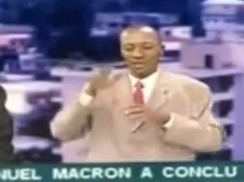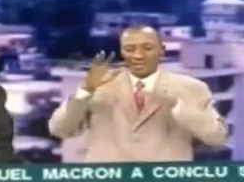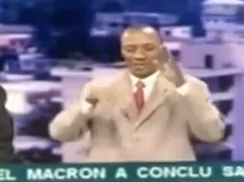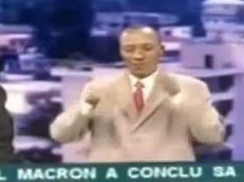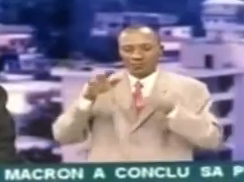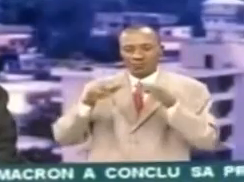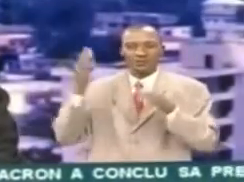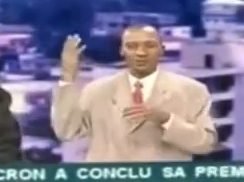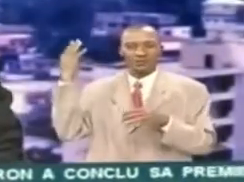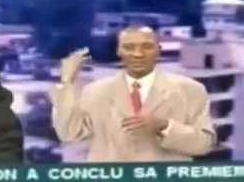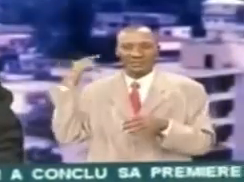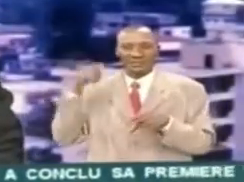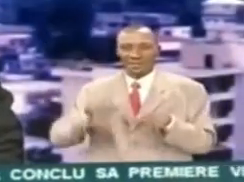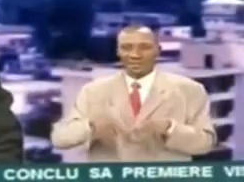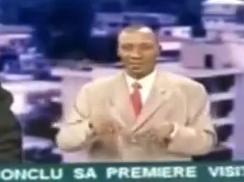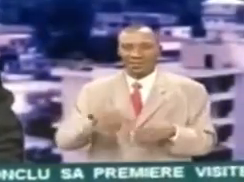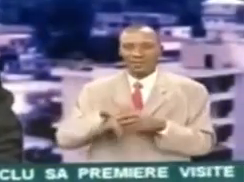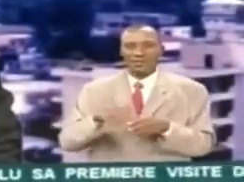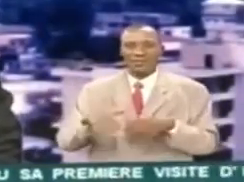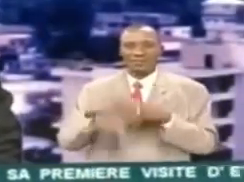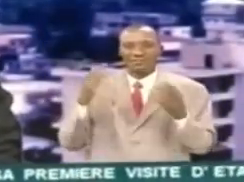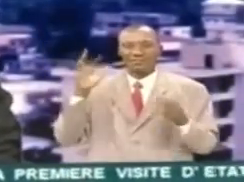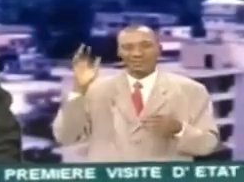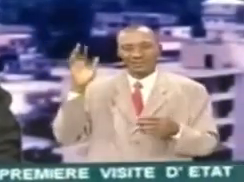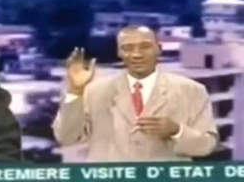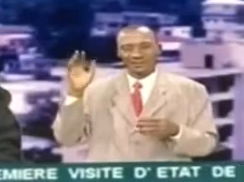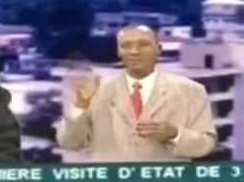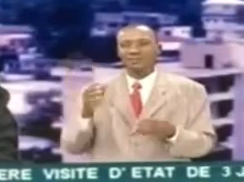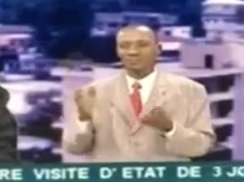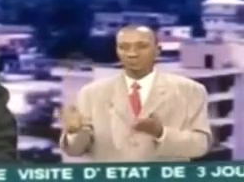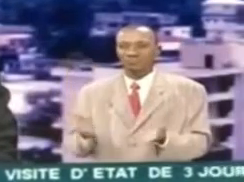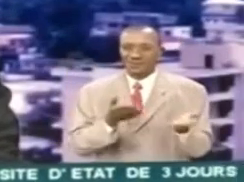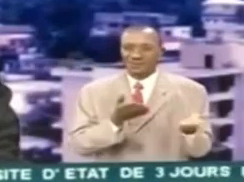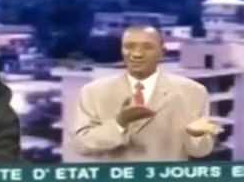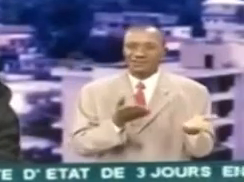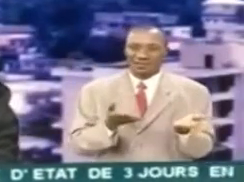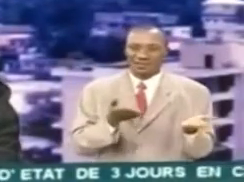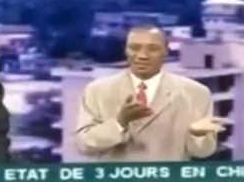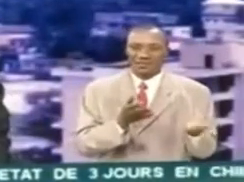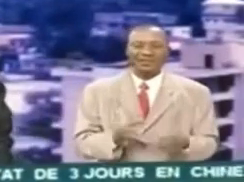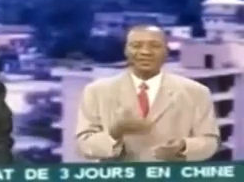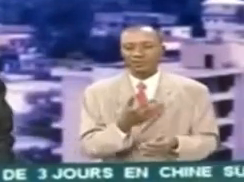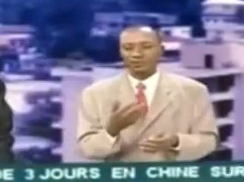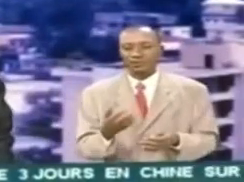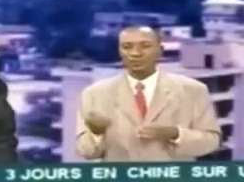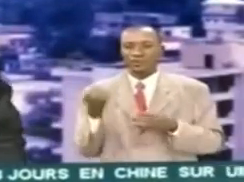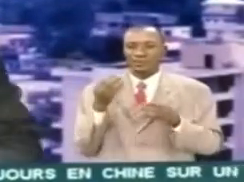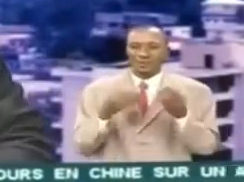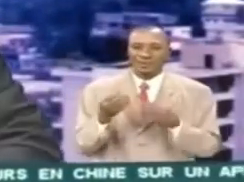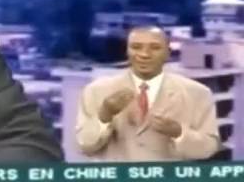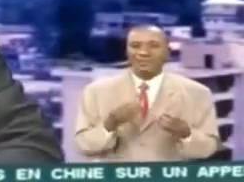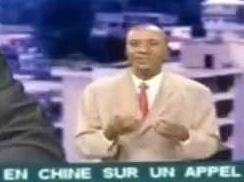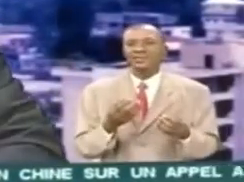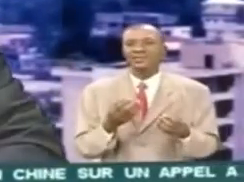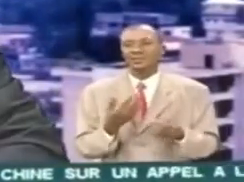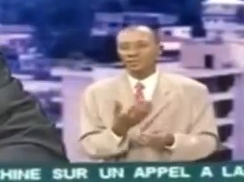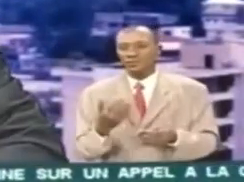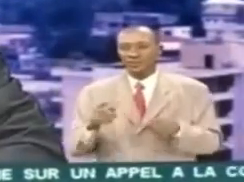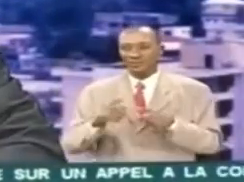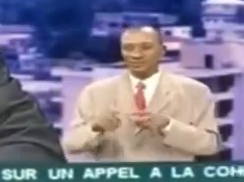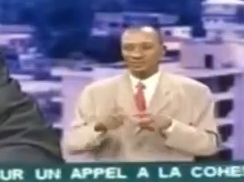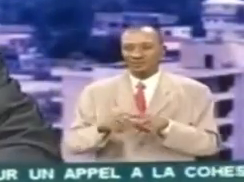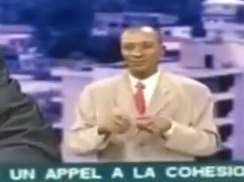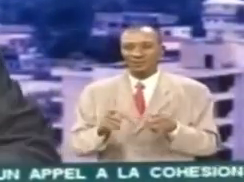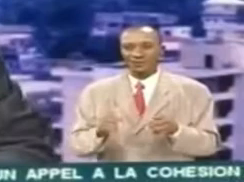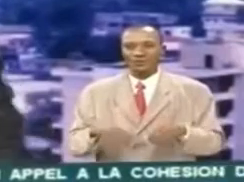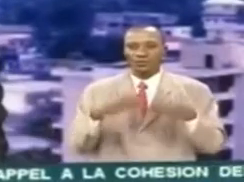abattue à Kinshasa. Une assistance constituée de vivres de première nécessité leur a été remise par le biais